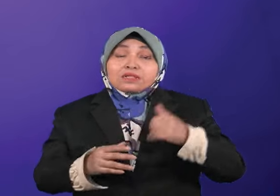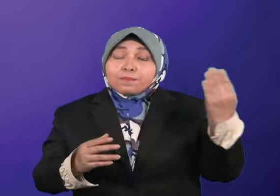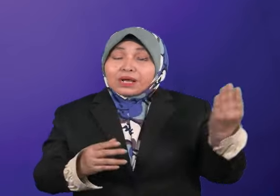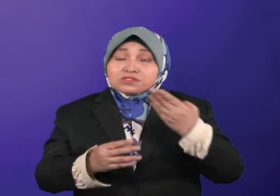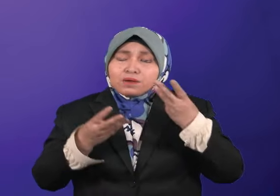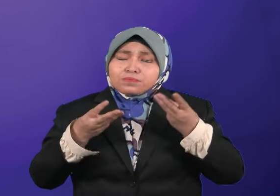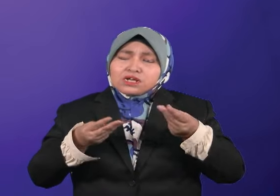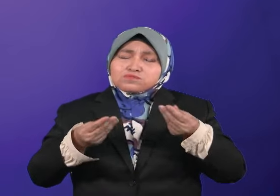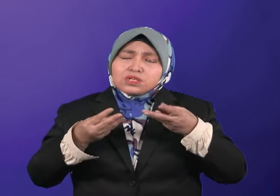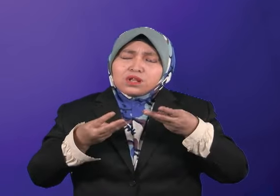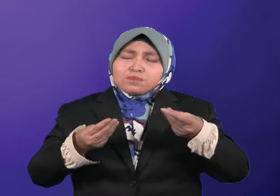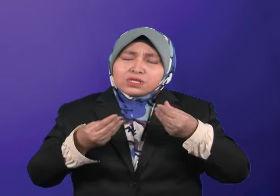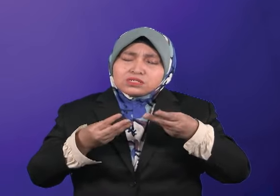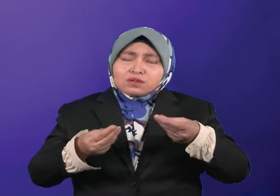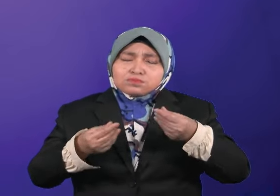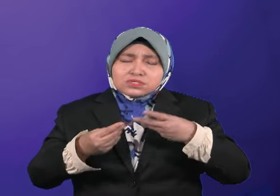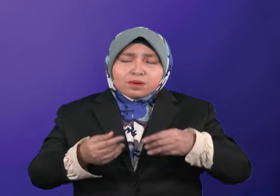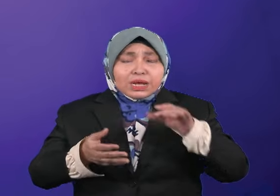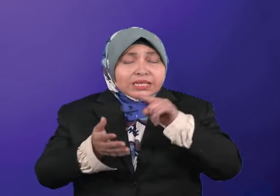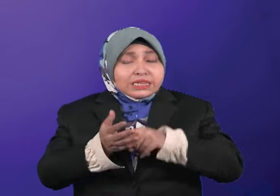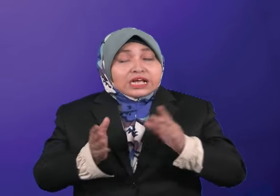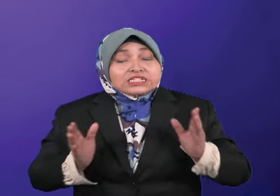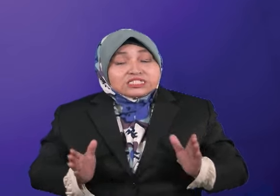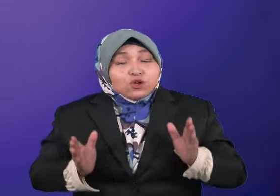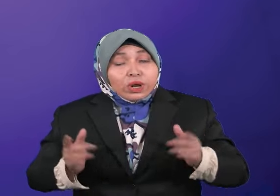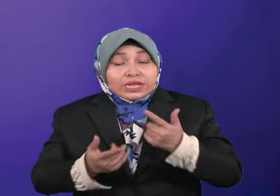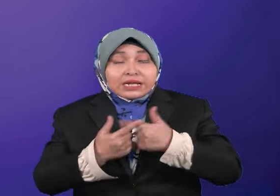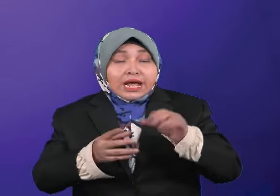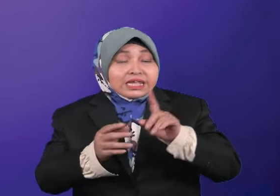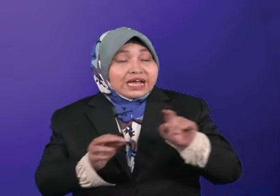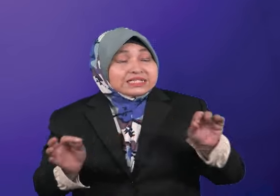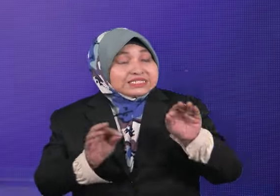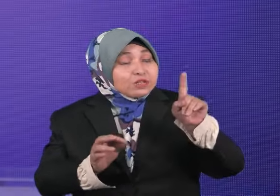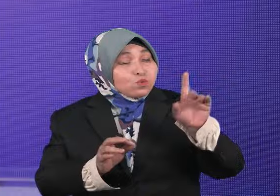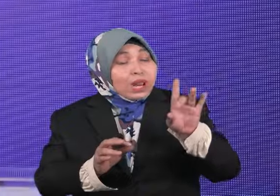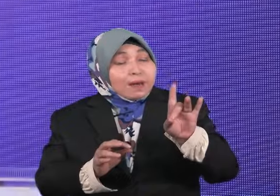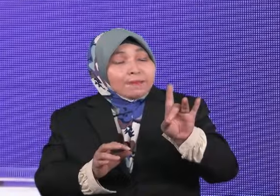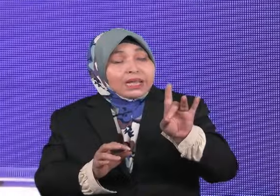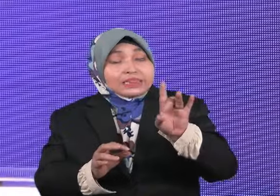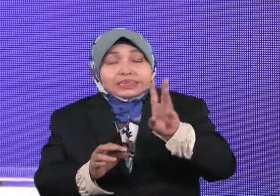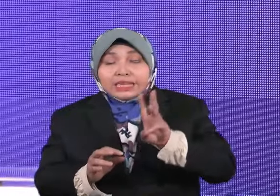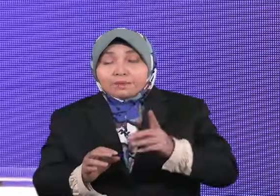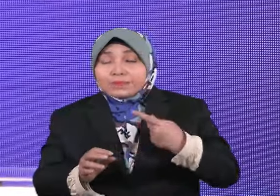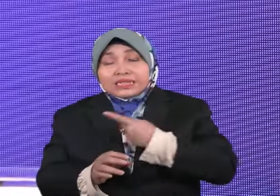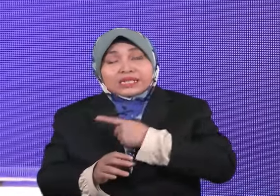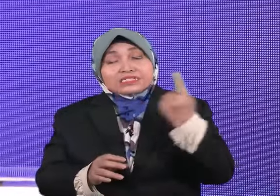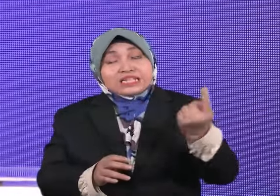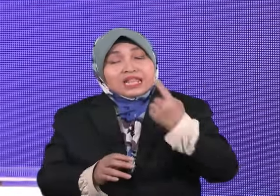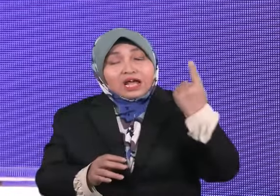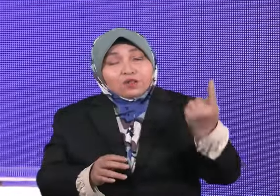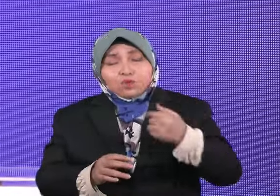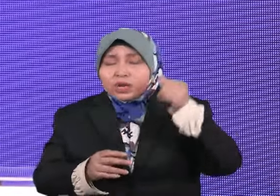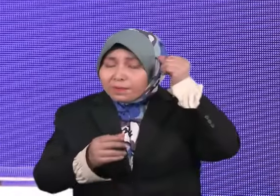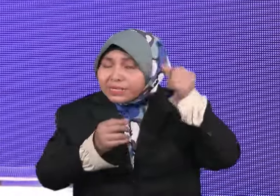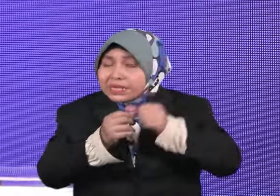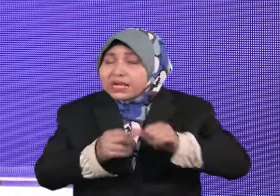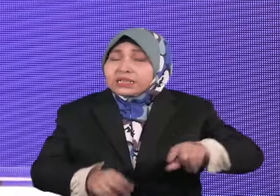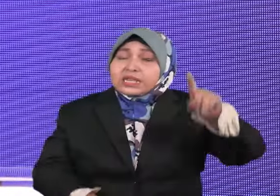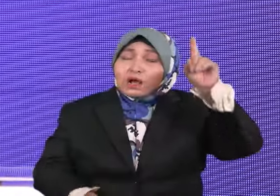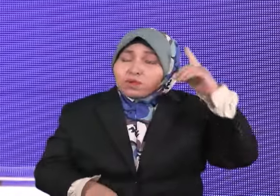tasbih, tahmid dan takbir. Ini adalah seruan daripada ayat 186, iaitu kita selalu ingin mengingati